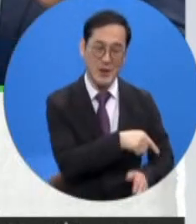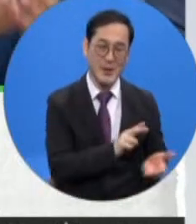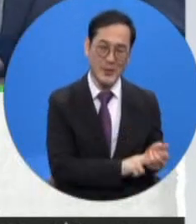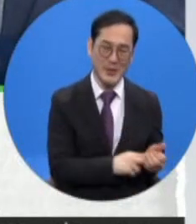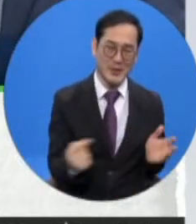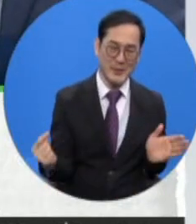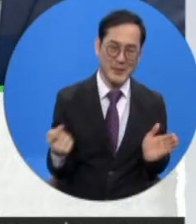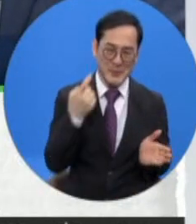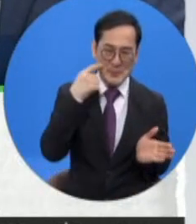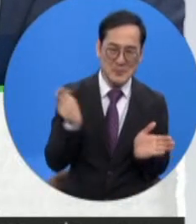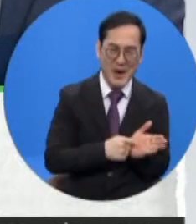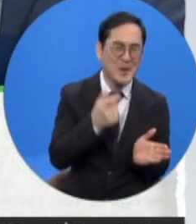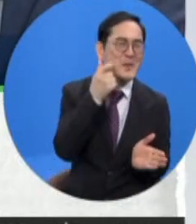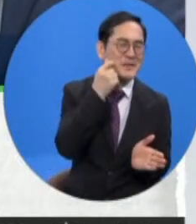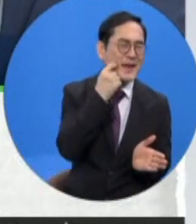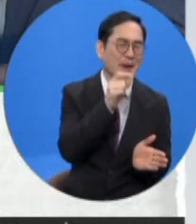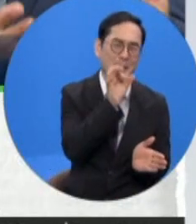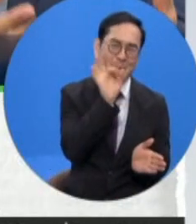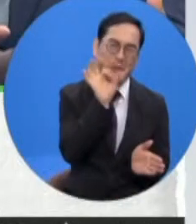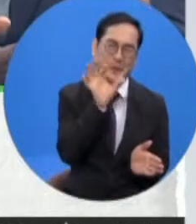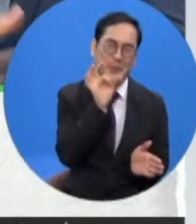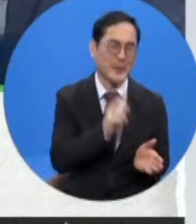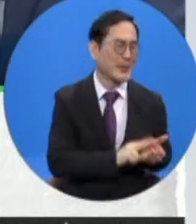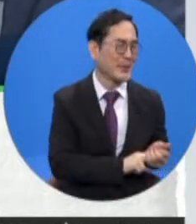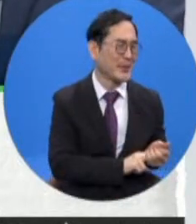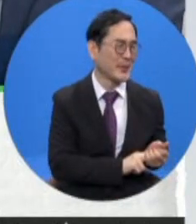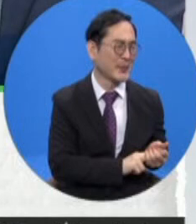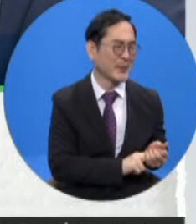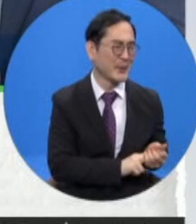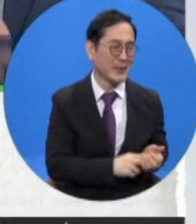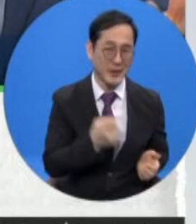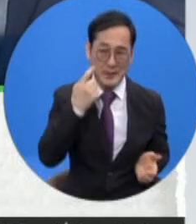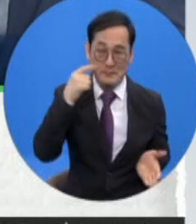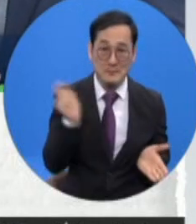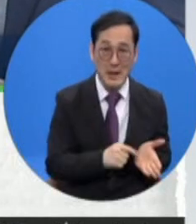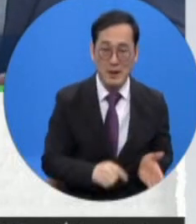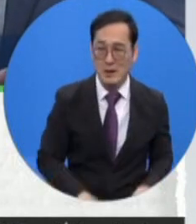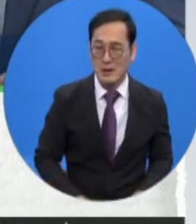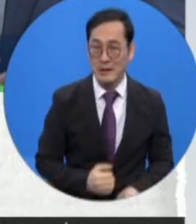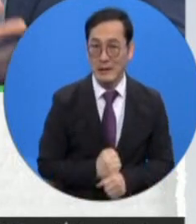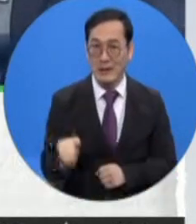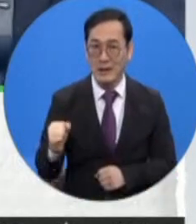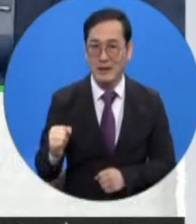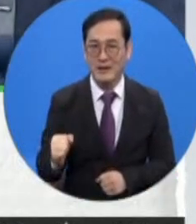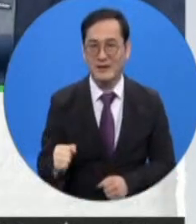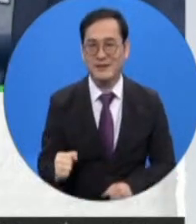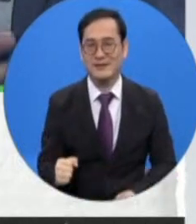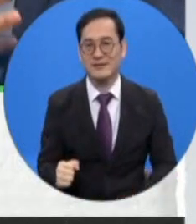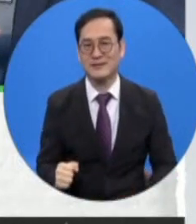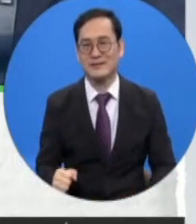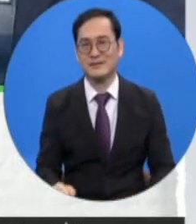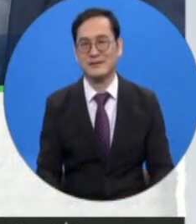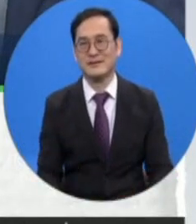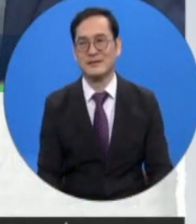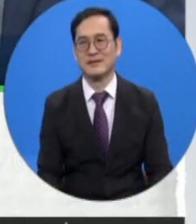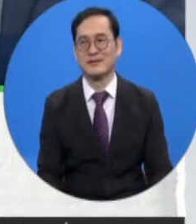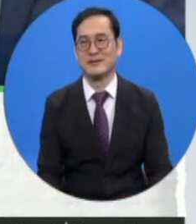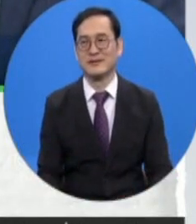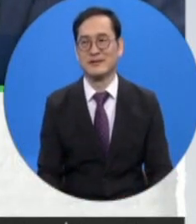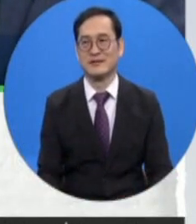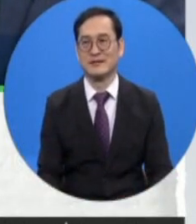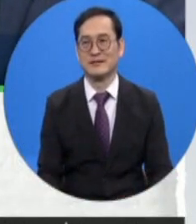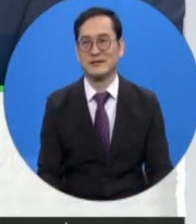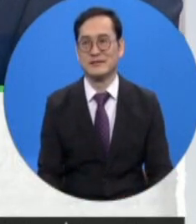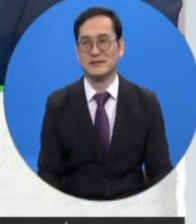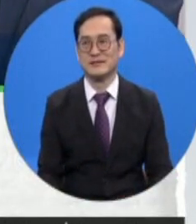때문에 아까 말한 대로 후보 그 아들 본인이 인정한 것만큼만 다른 건 아니죠. 다른 거 아니라고 얘기할